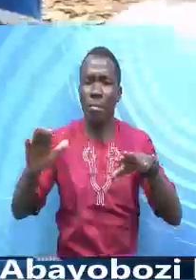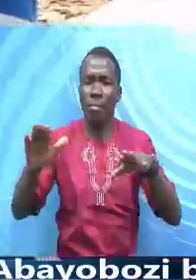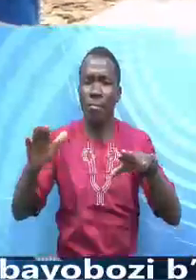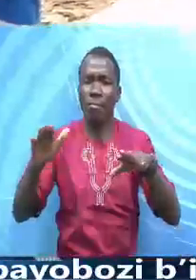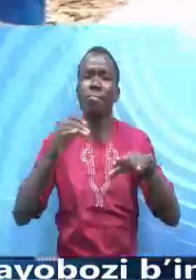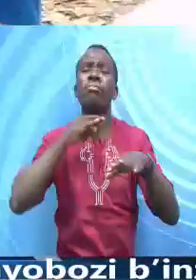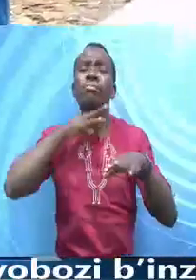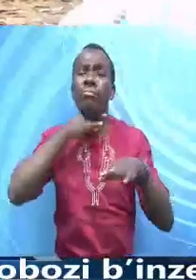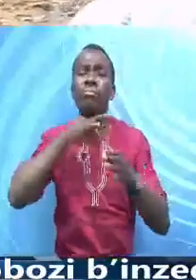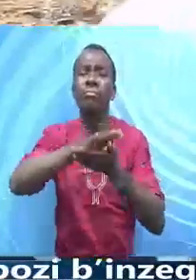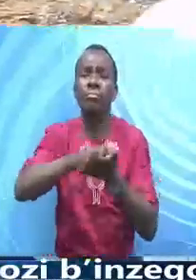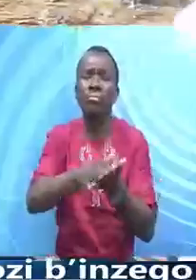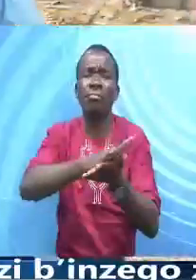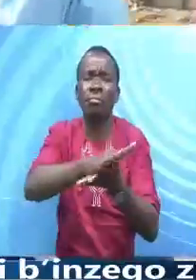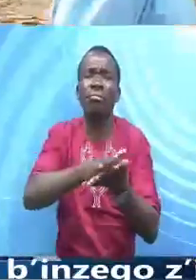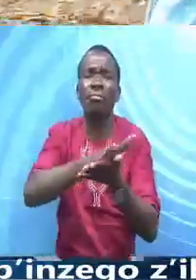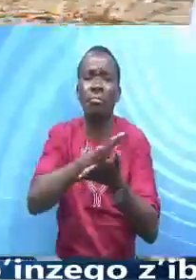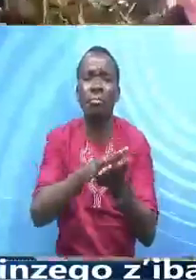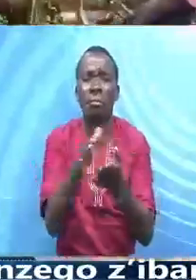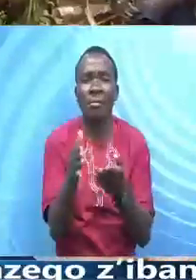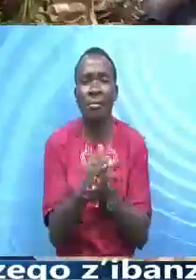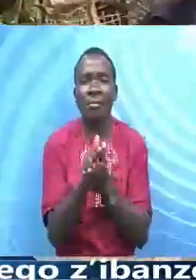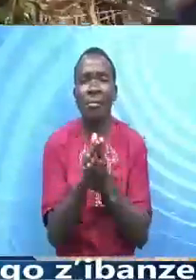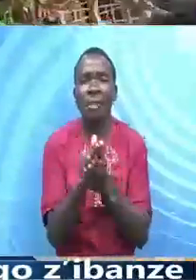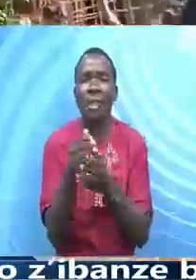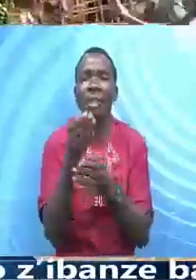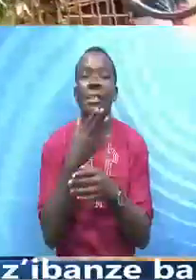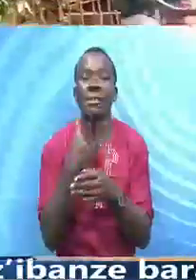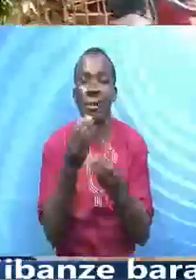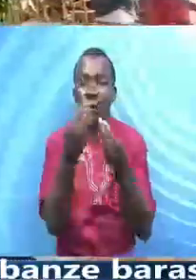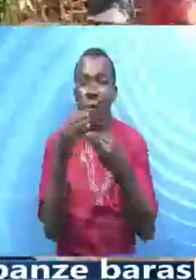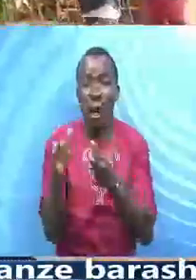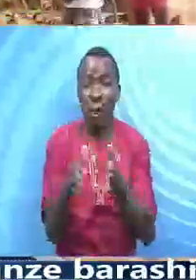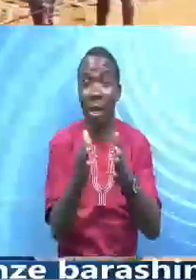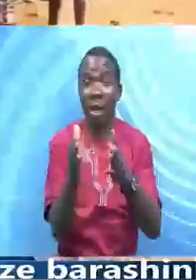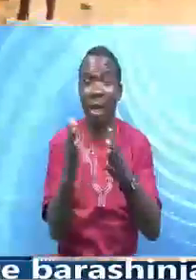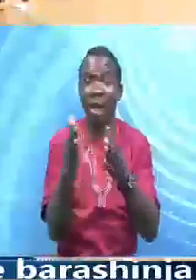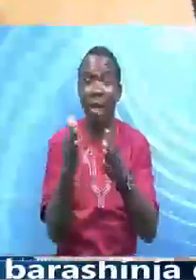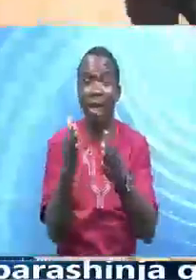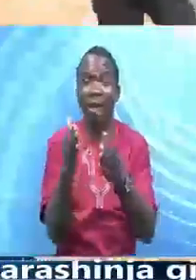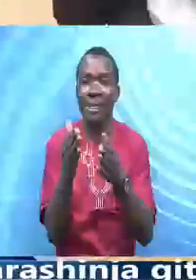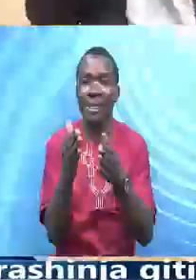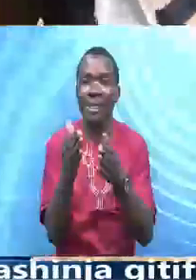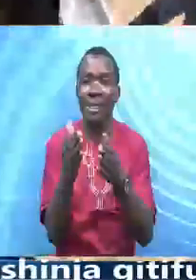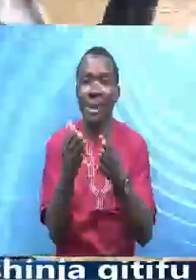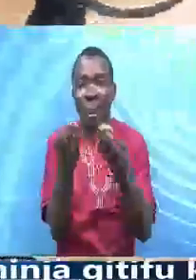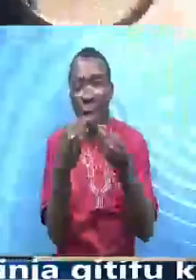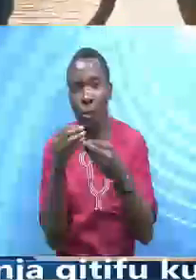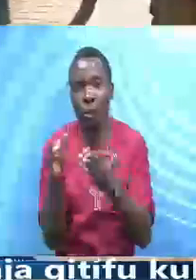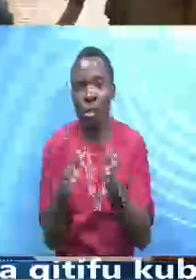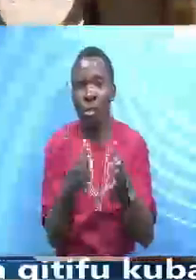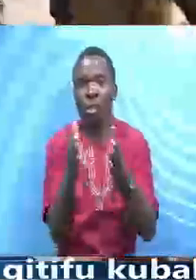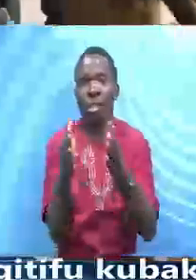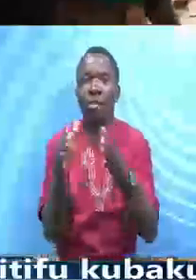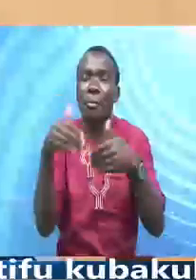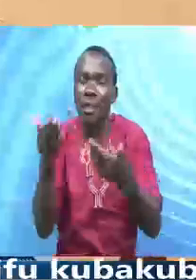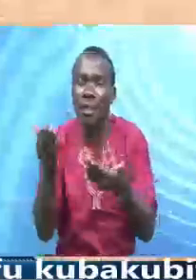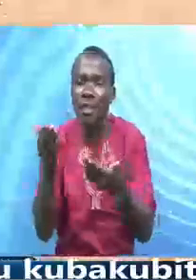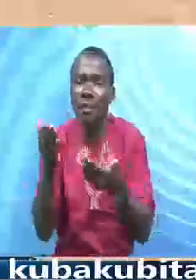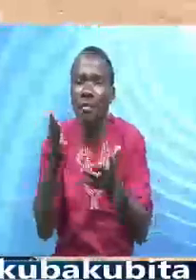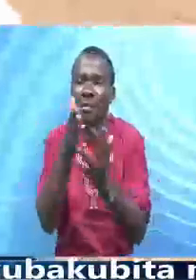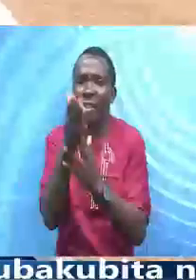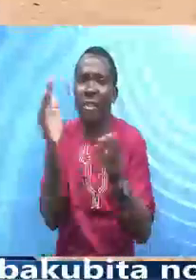mwiyisayo muri aya mazi tugwa bivuze nuko baduha inzira ese ko hariya bafunze bakaduha inzira neza tuzajya ducaye tujya